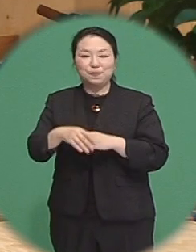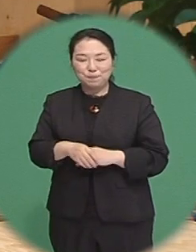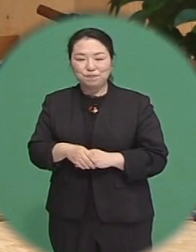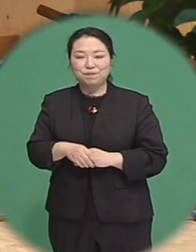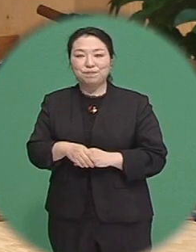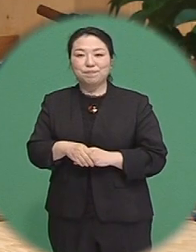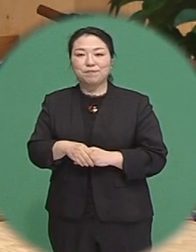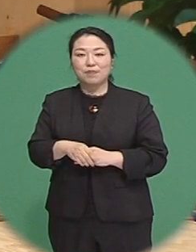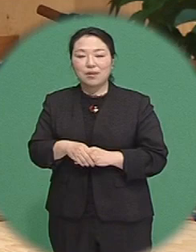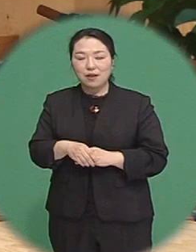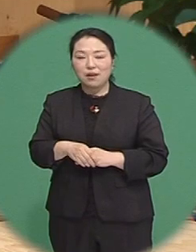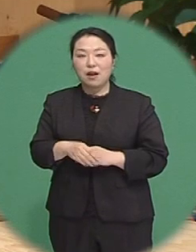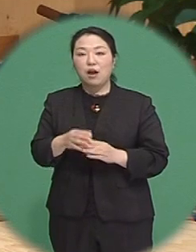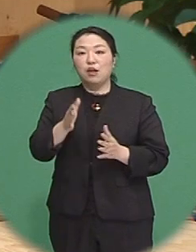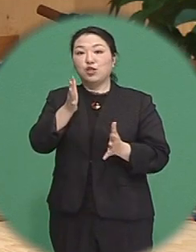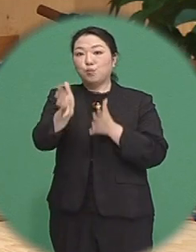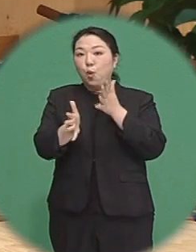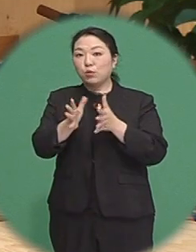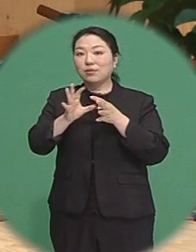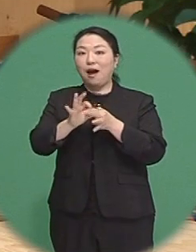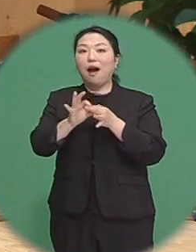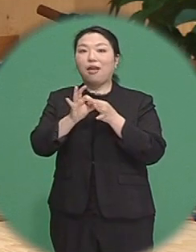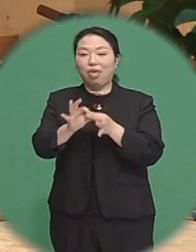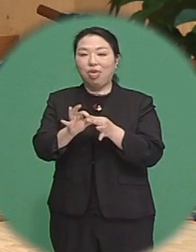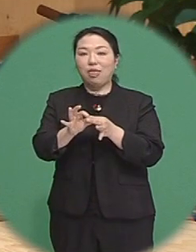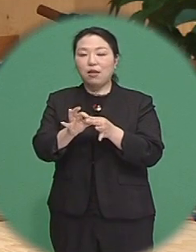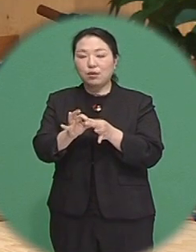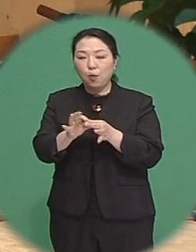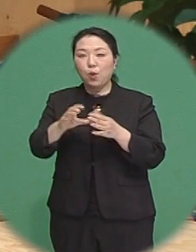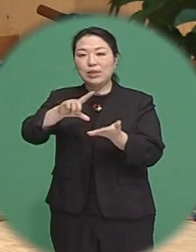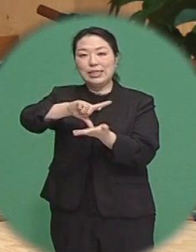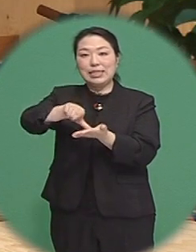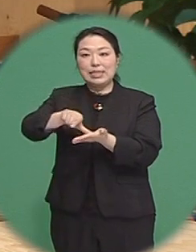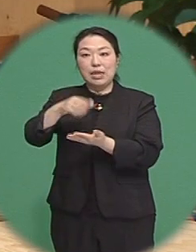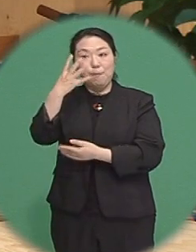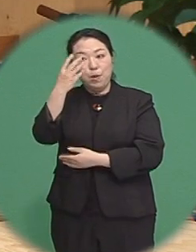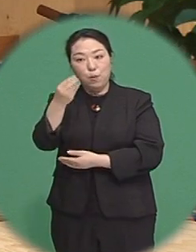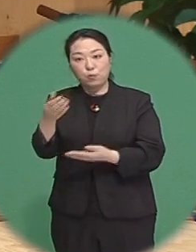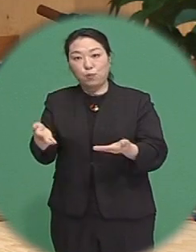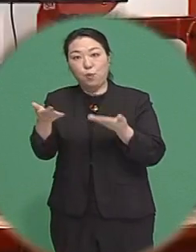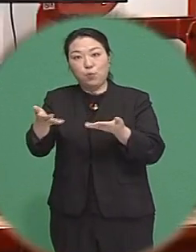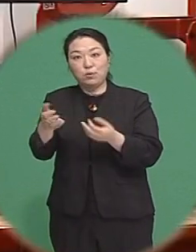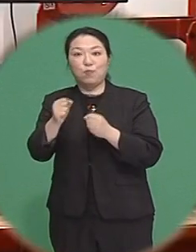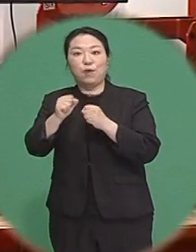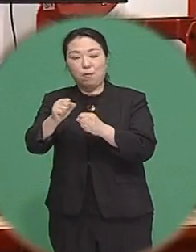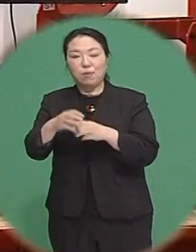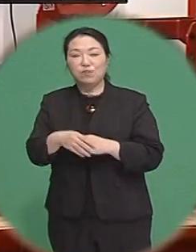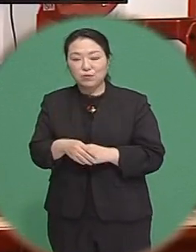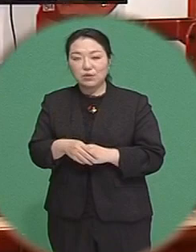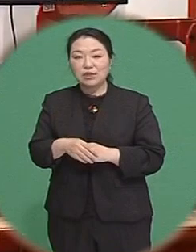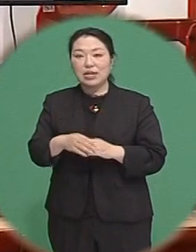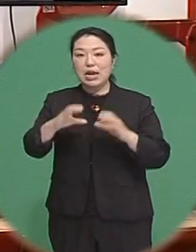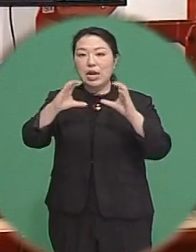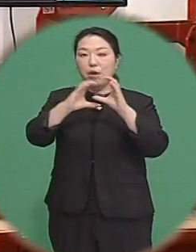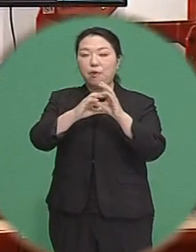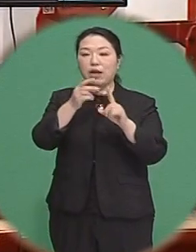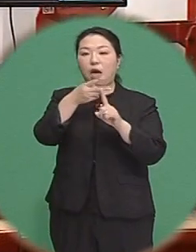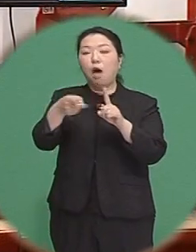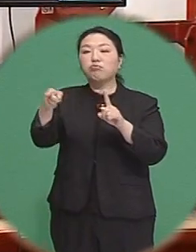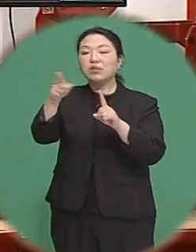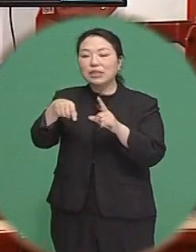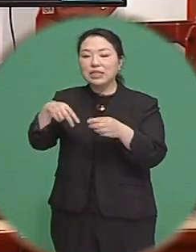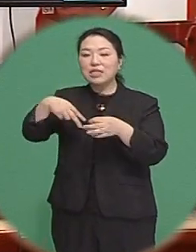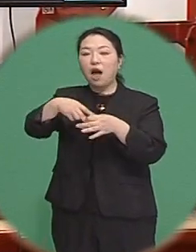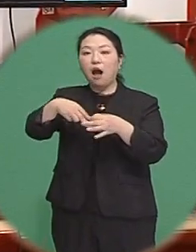加えてスポーツを軸とした地域魅力の創出にも力を入れていきます岩 kfc が念願の